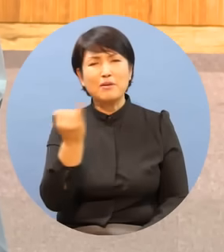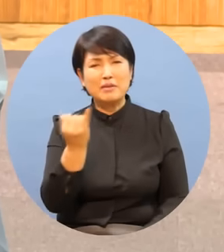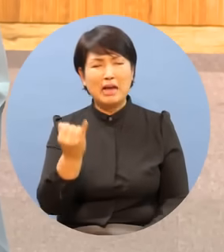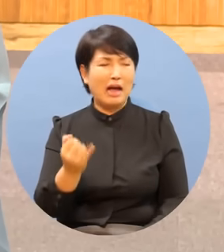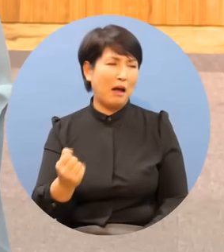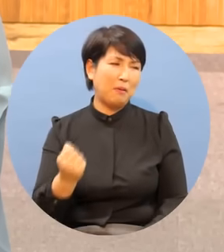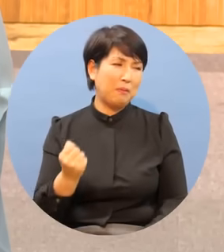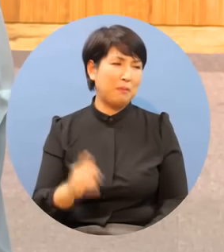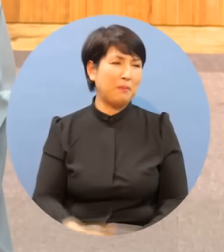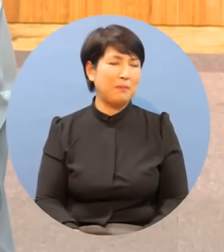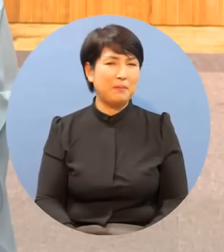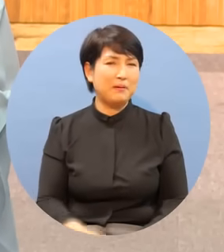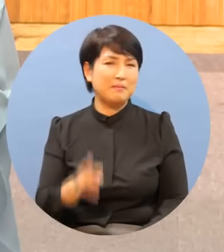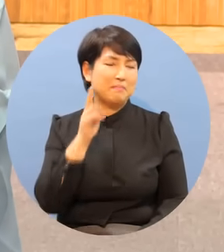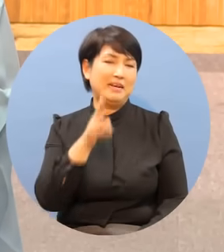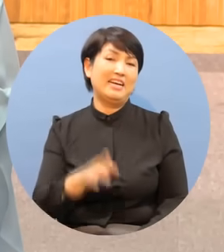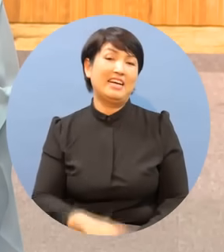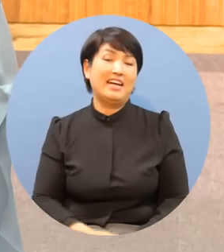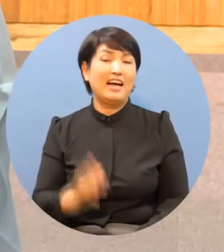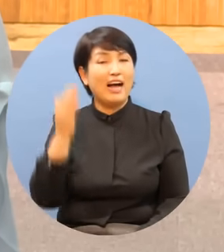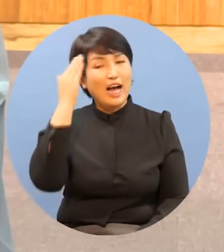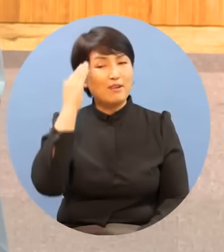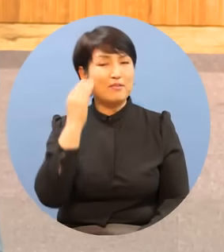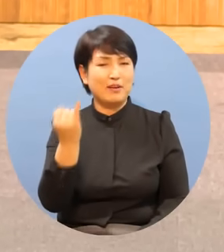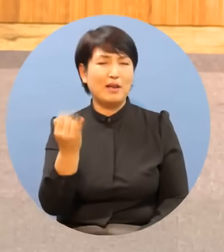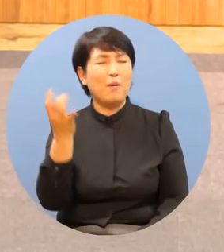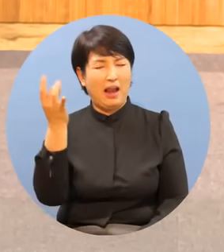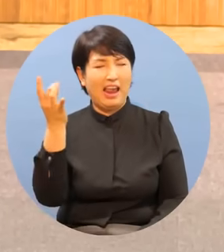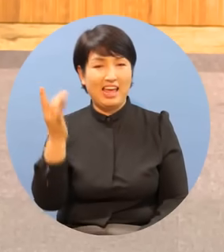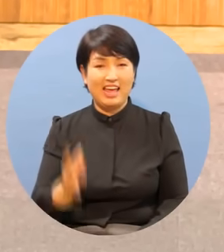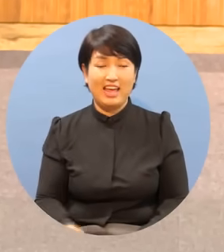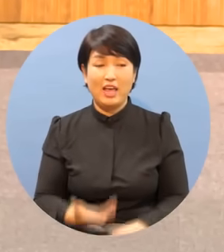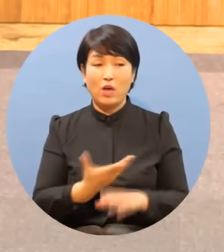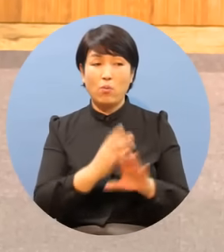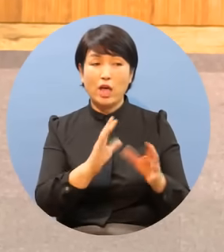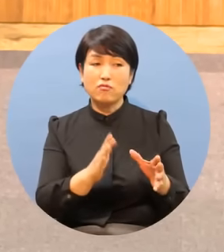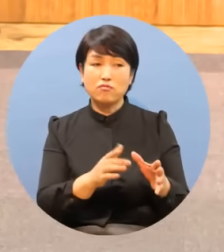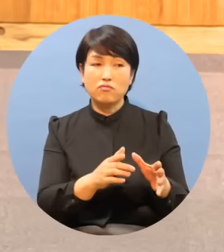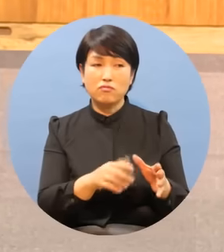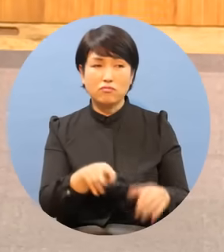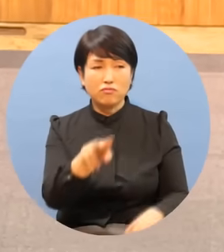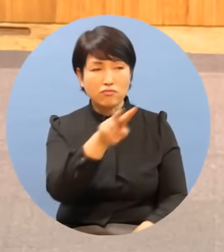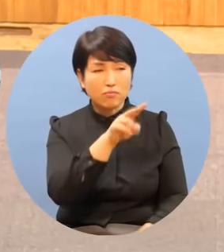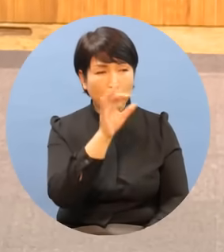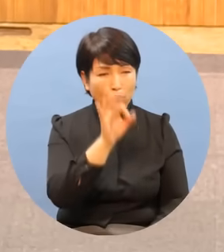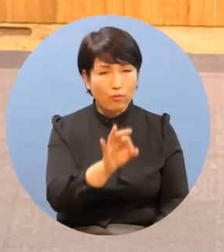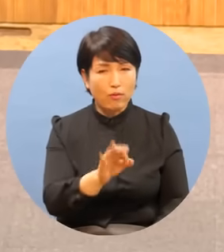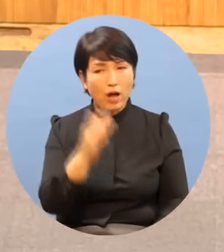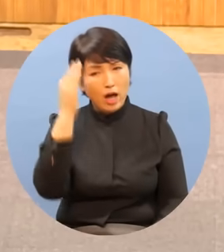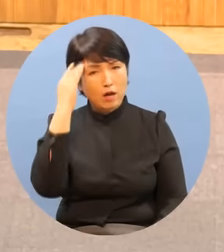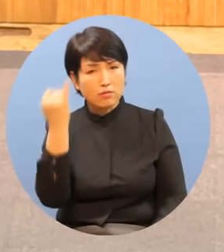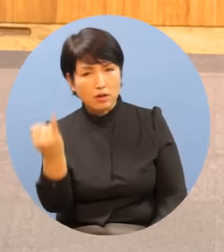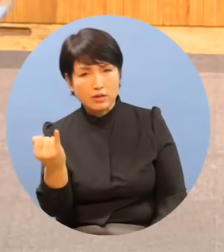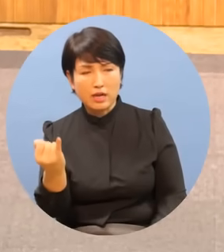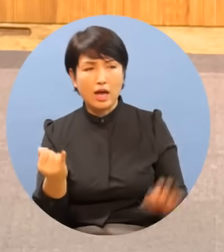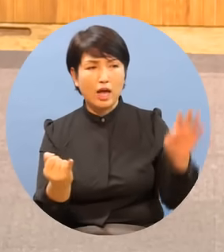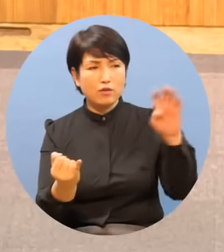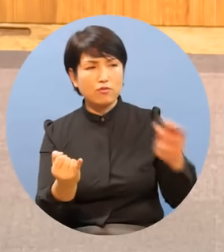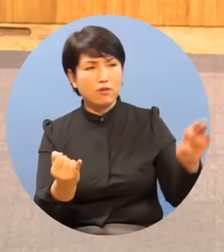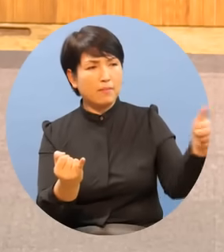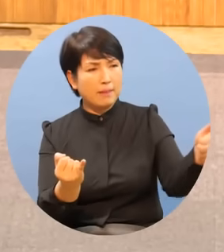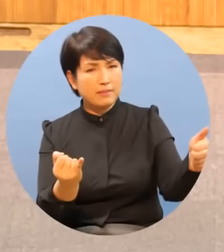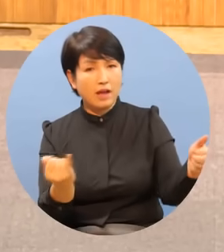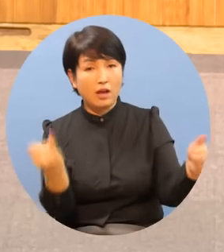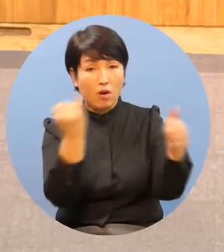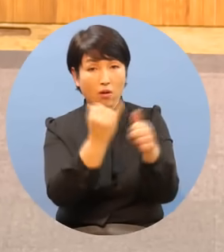세요. 한국 여자들이 원래. 내가 이 외국에 가서 한국 여자들이 미국 남자하고 살거나 유럽